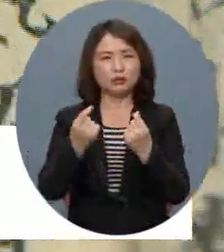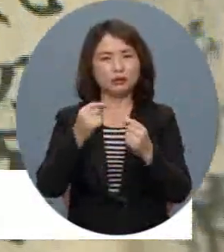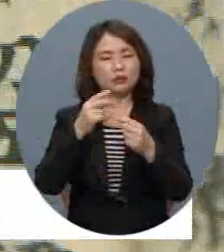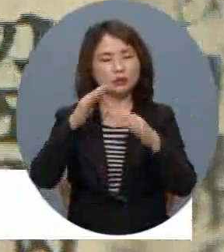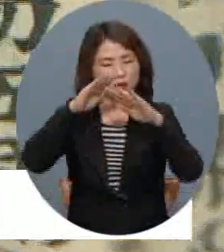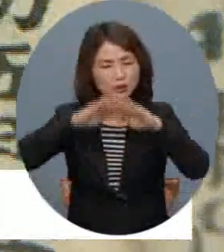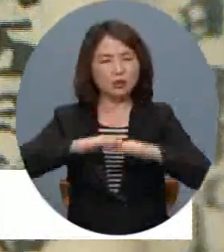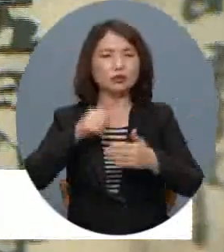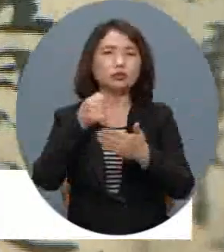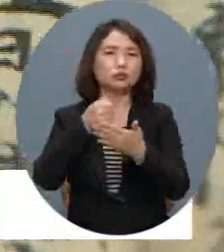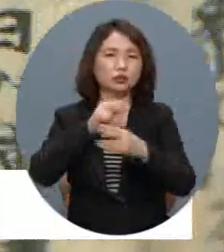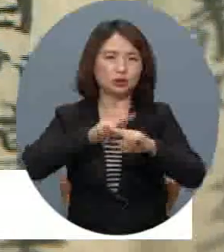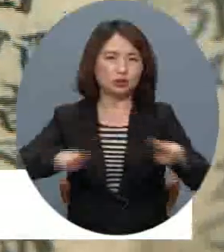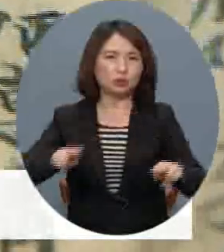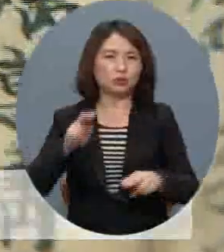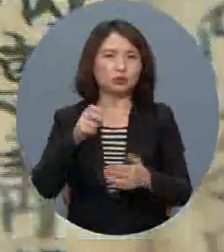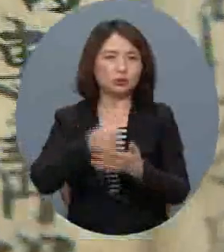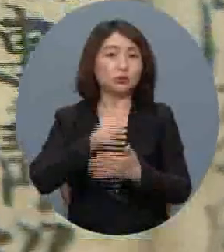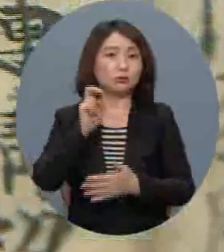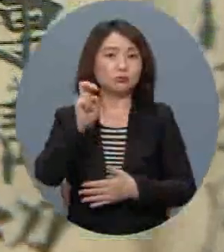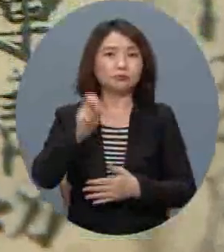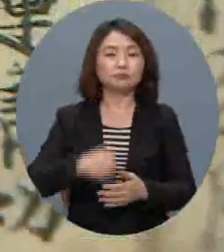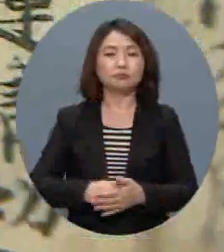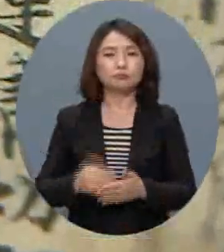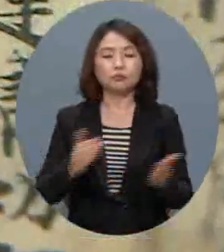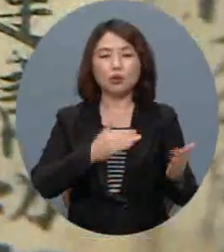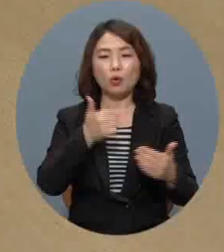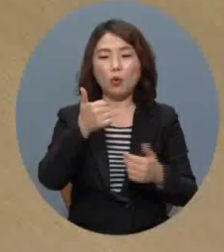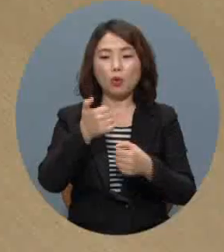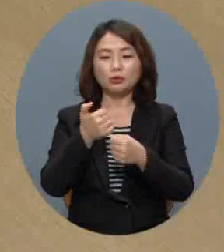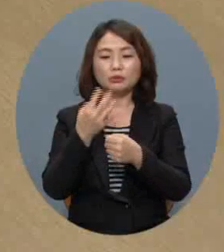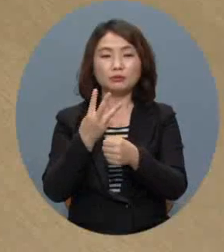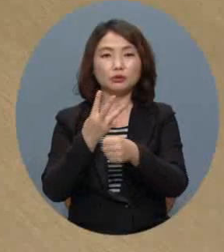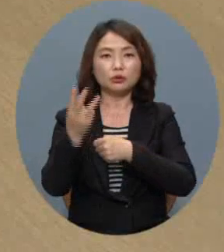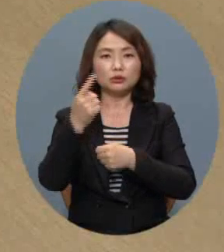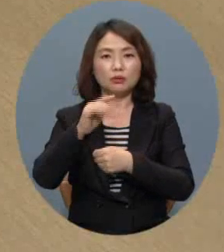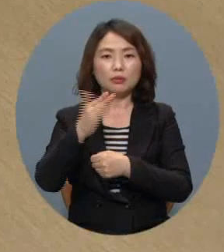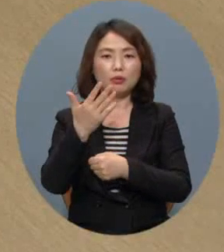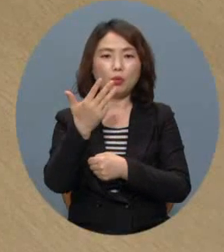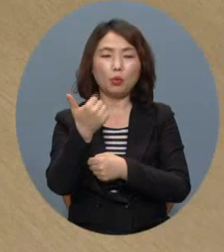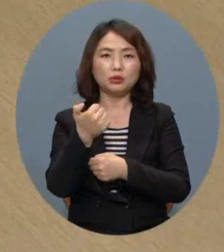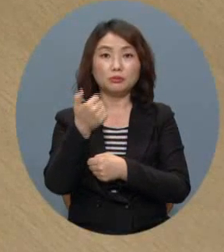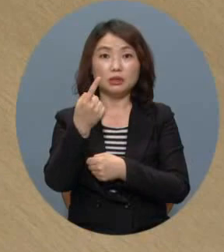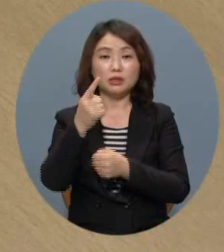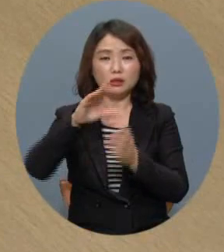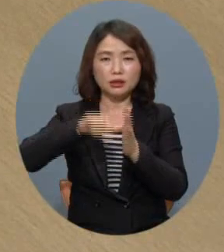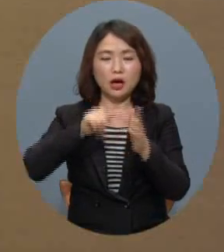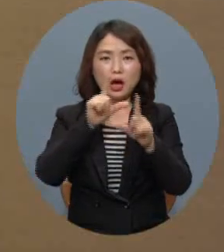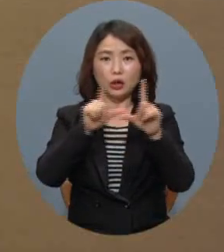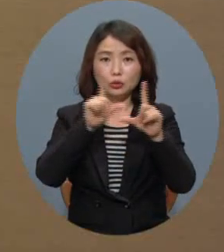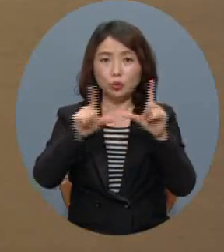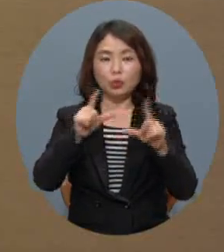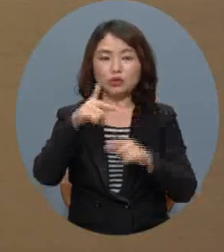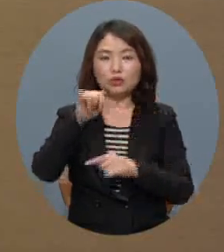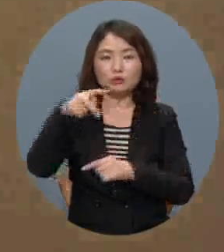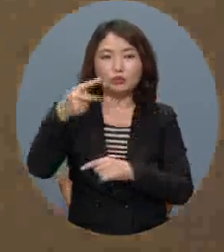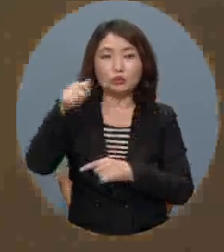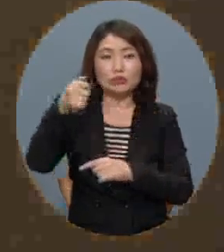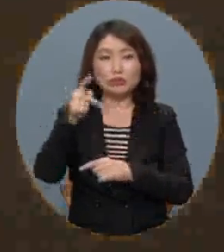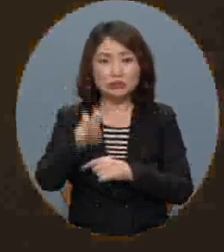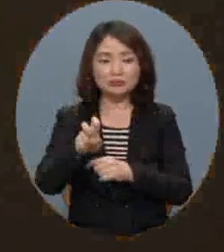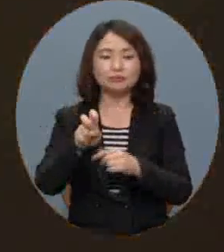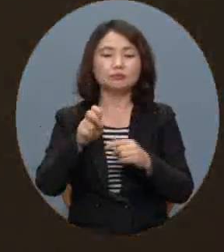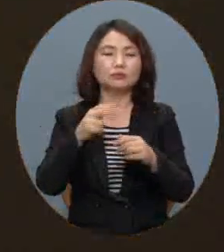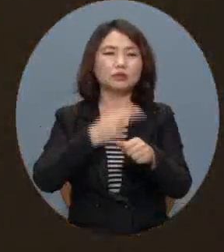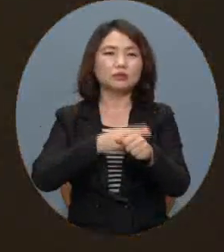결정을 하지 않았나 생각합니다 이보다 53년 2인 1851년 안동의 유학자 김 2승 선생의